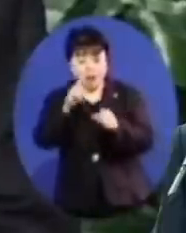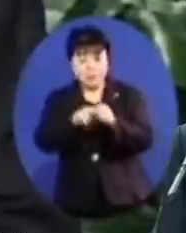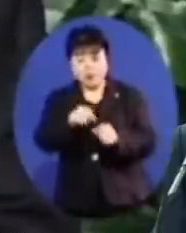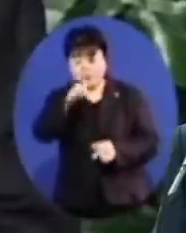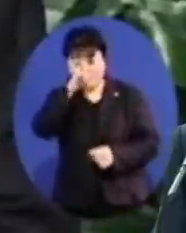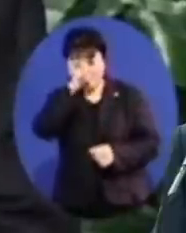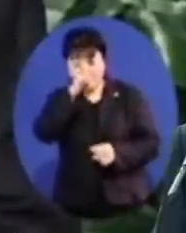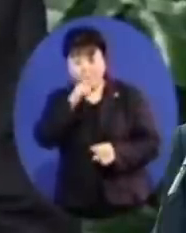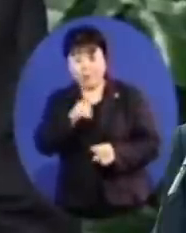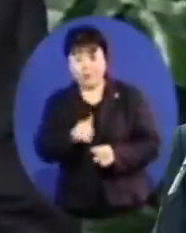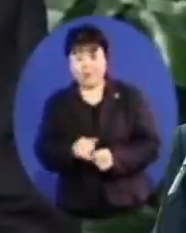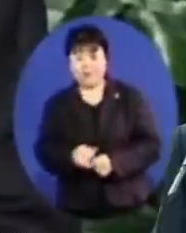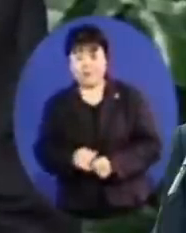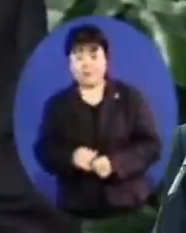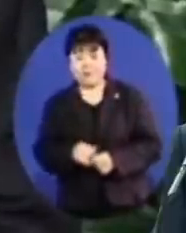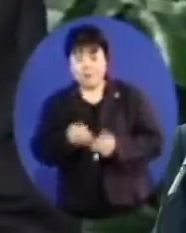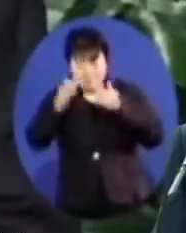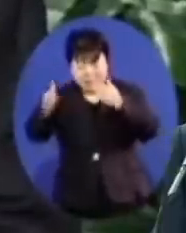훨씬 오래